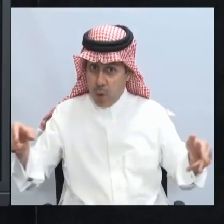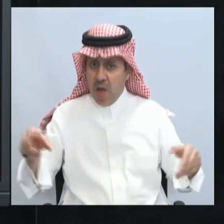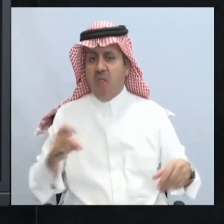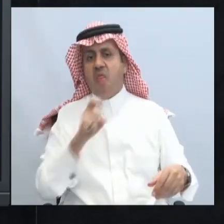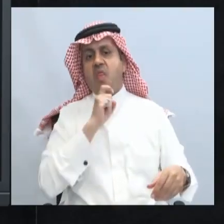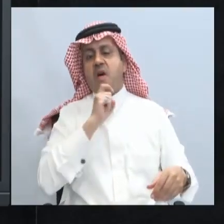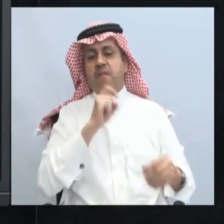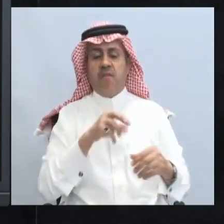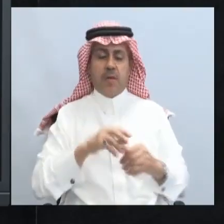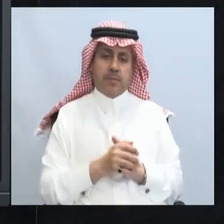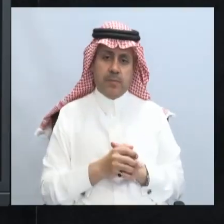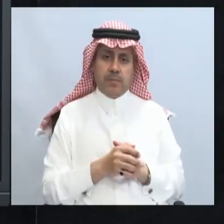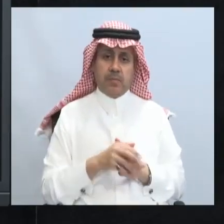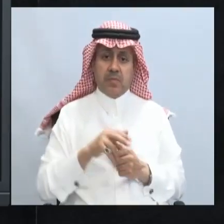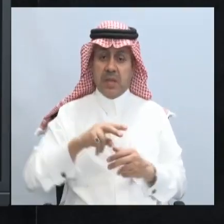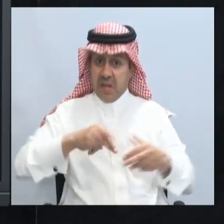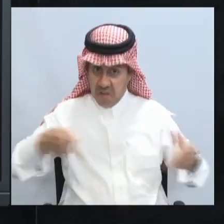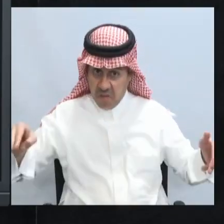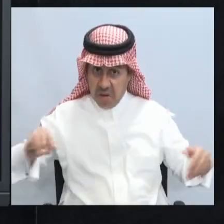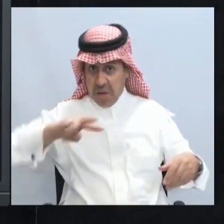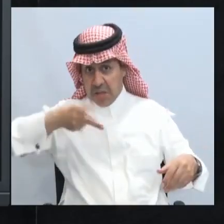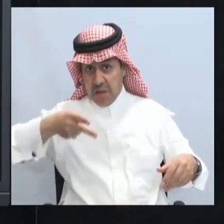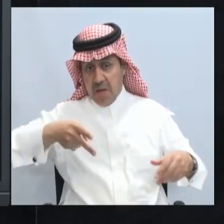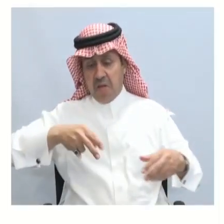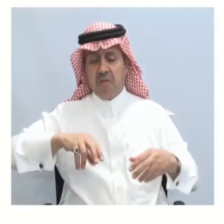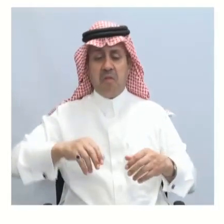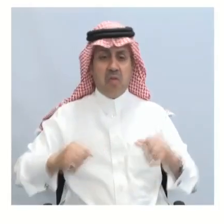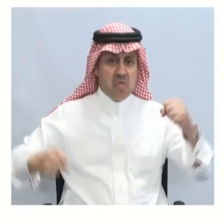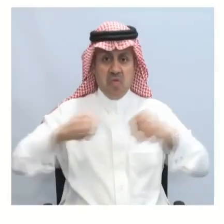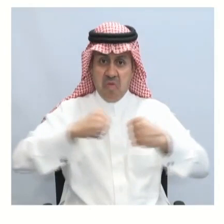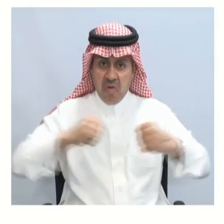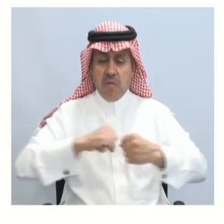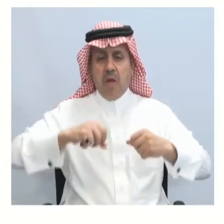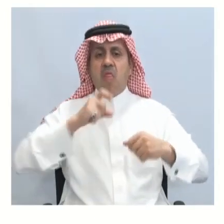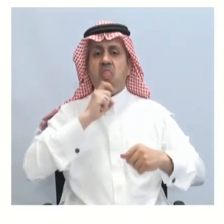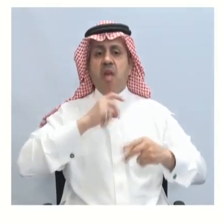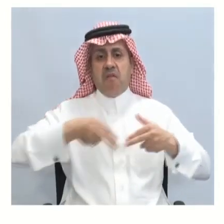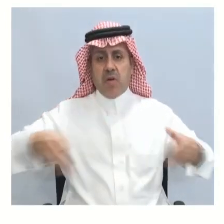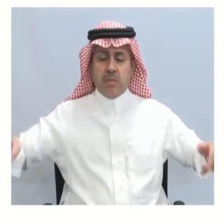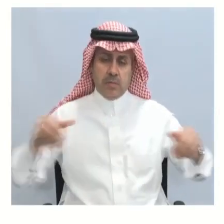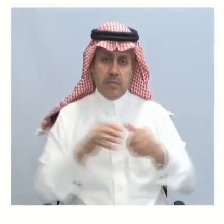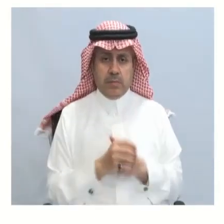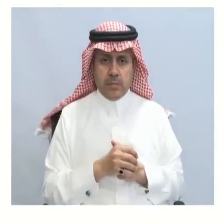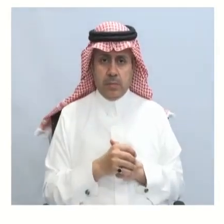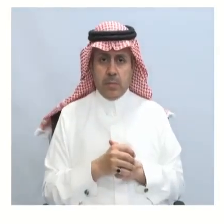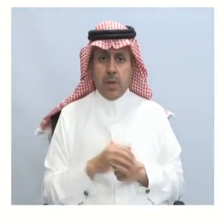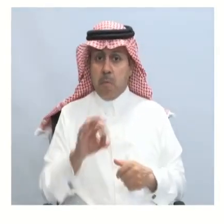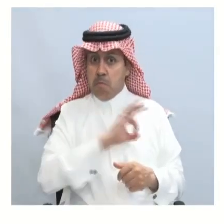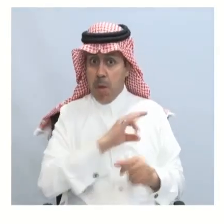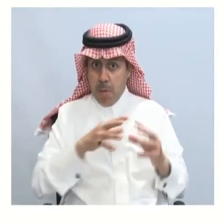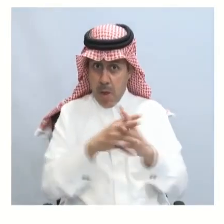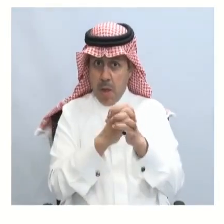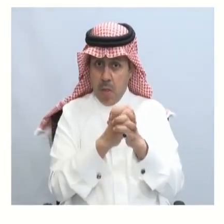بالتفرق والاختلاف قال الله تعالى ولا تنازعوا فتفشلوا وتذهب ريحكم اي